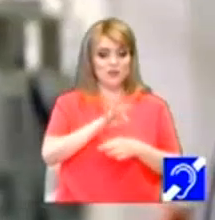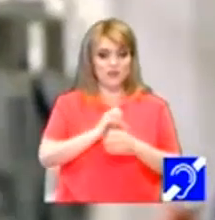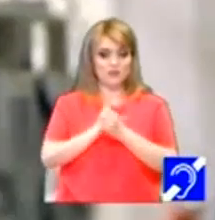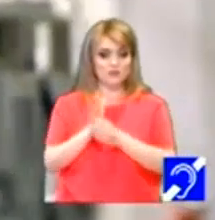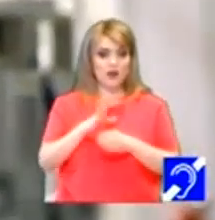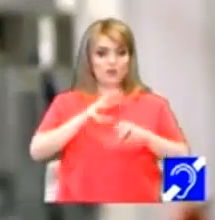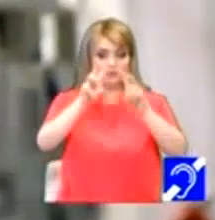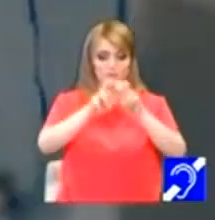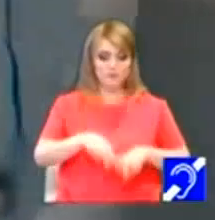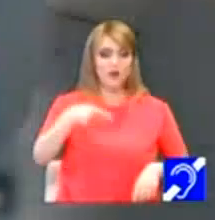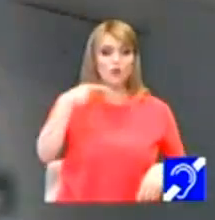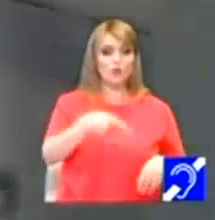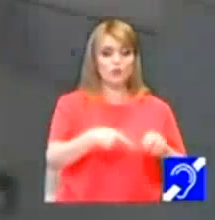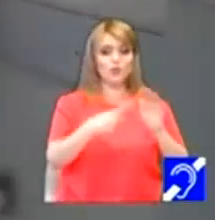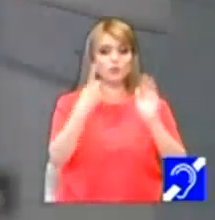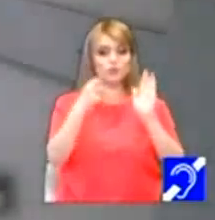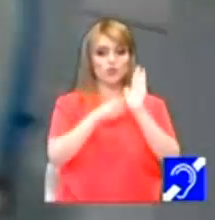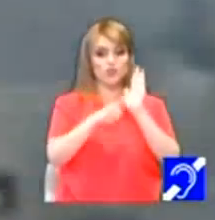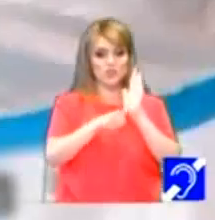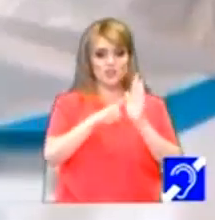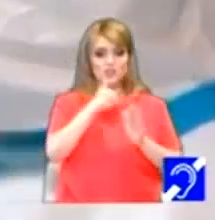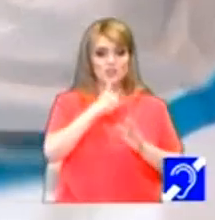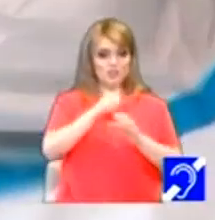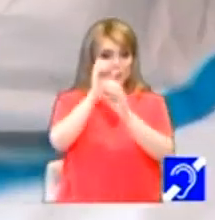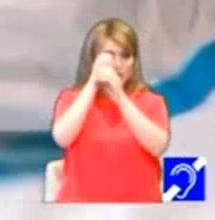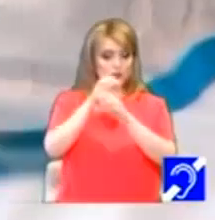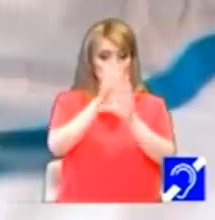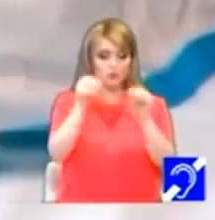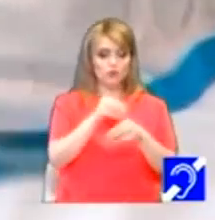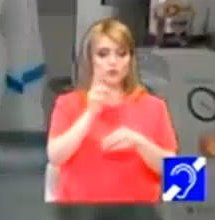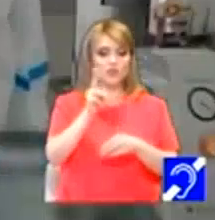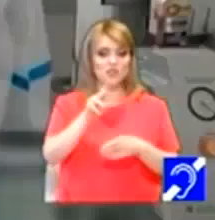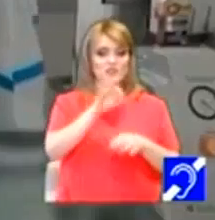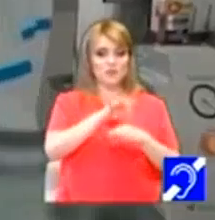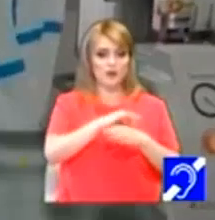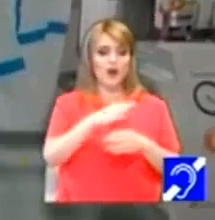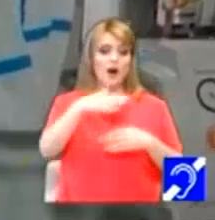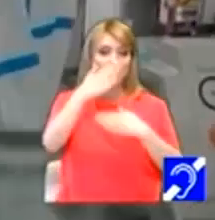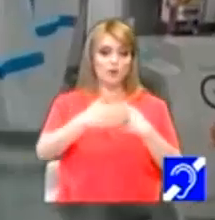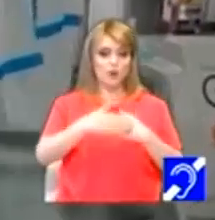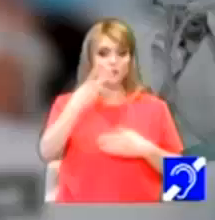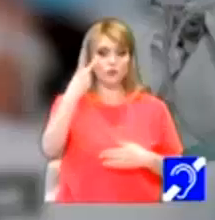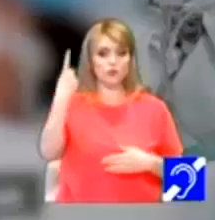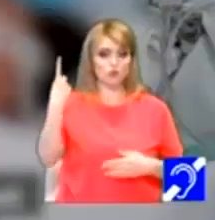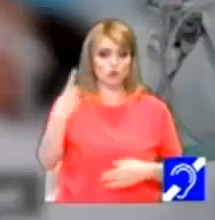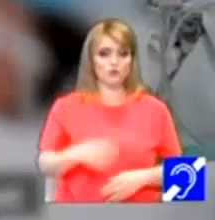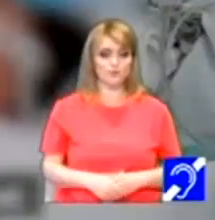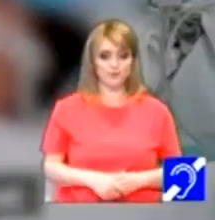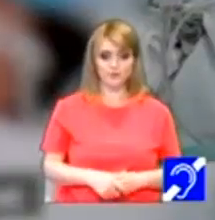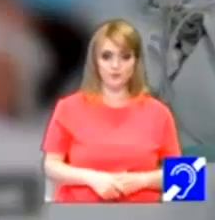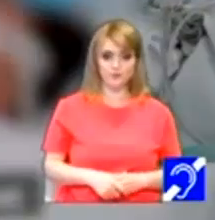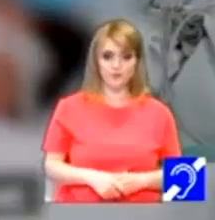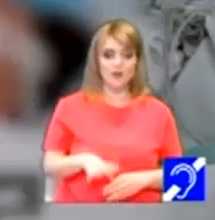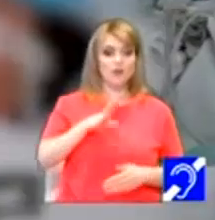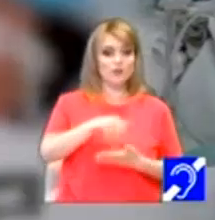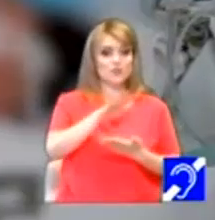după procesarea 1166 de teste. Iar numărul total al celor infectați este de aproape 20.500.